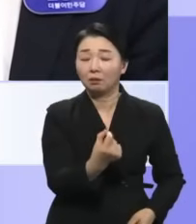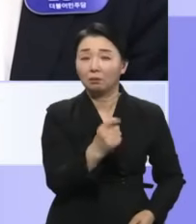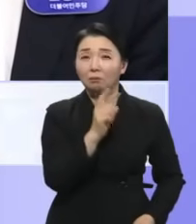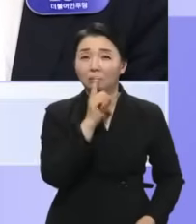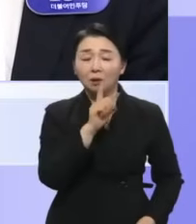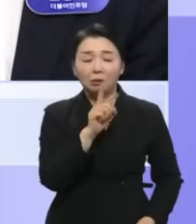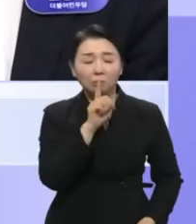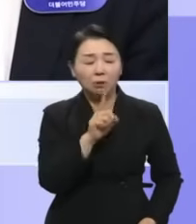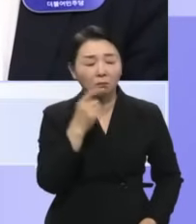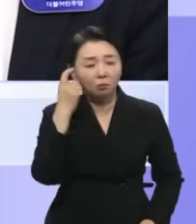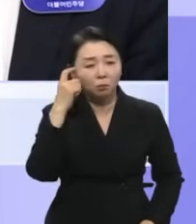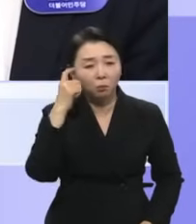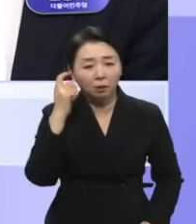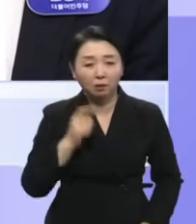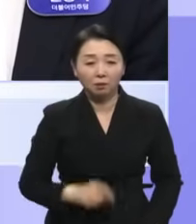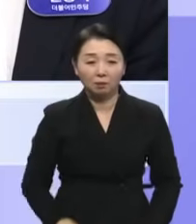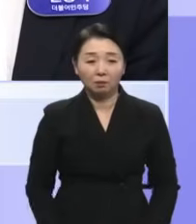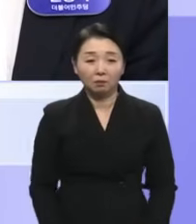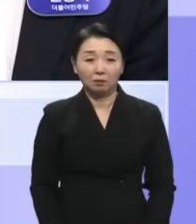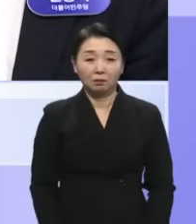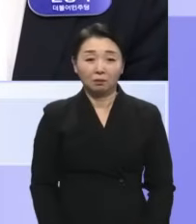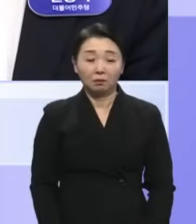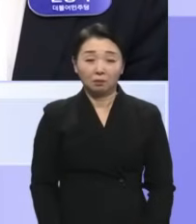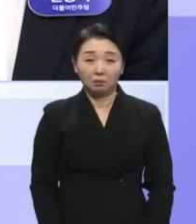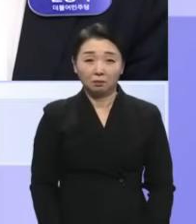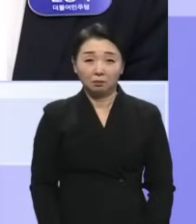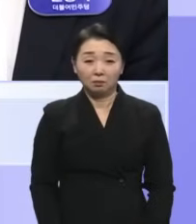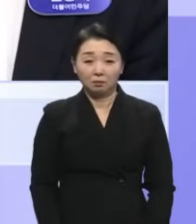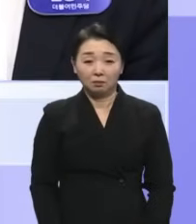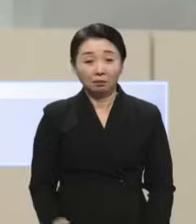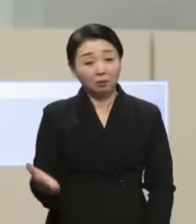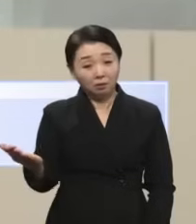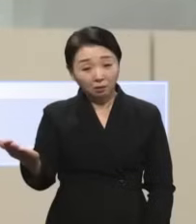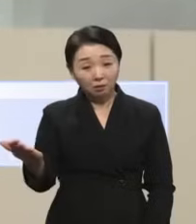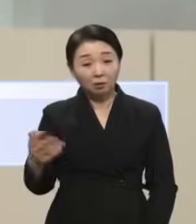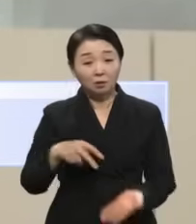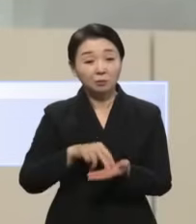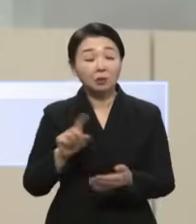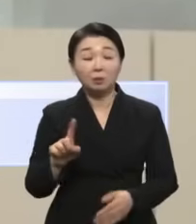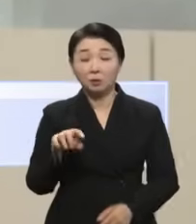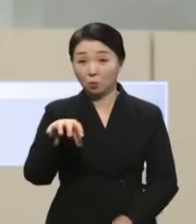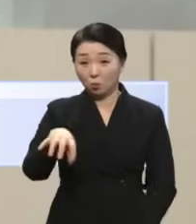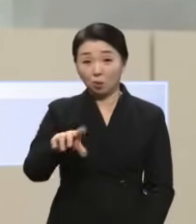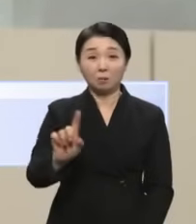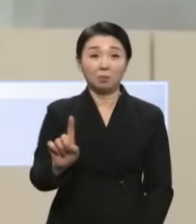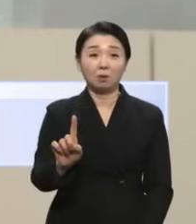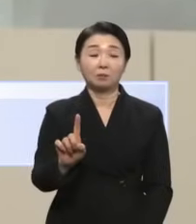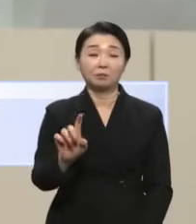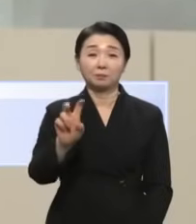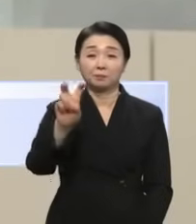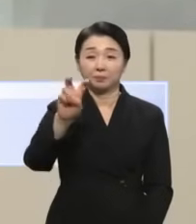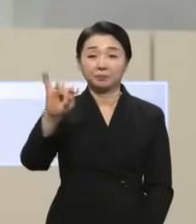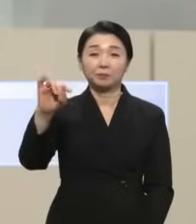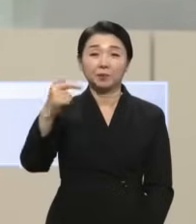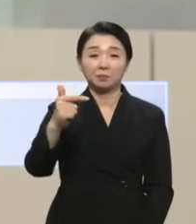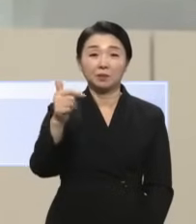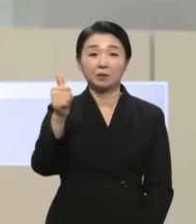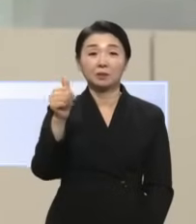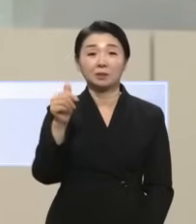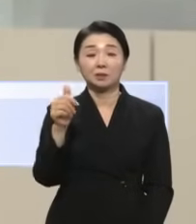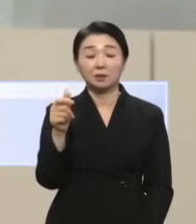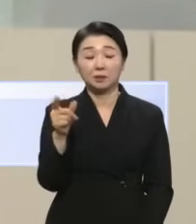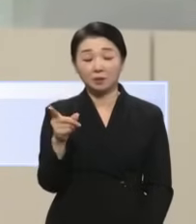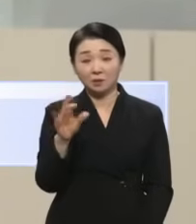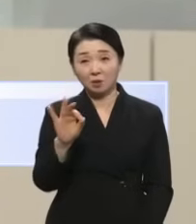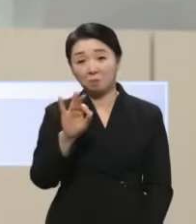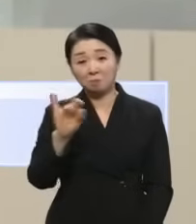나오는지 어떻게 보셨어요 아 저 공간이 어떤 공간이었는지 민영배 의원이